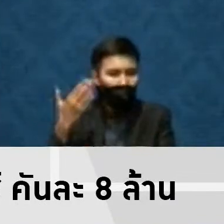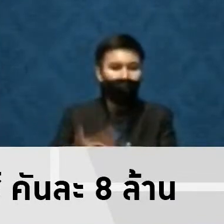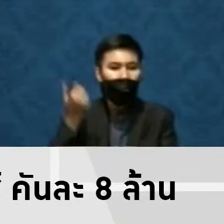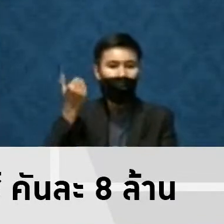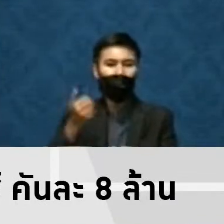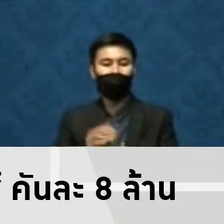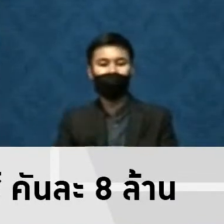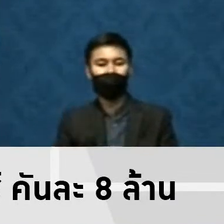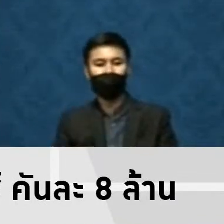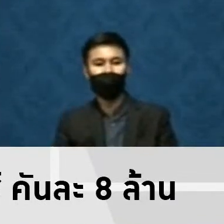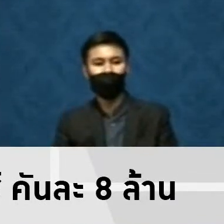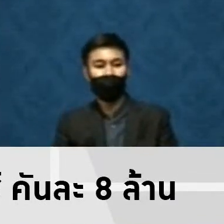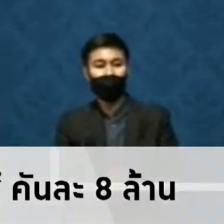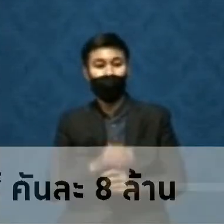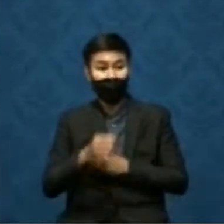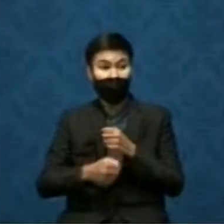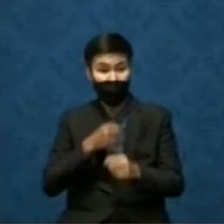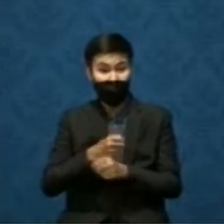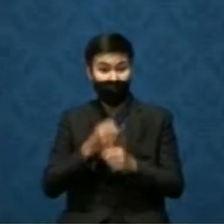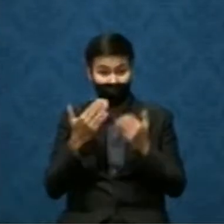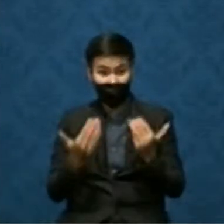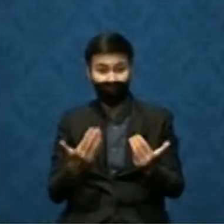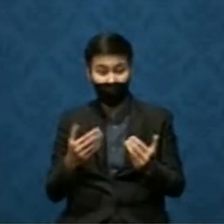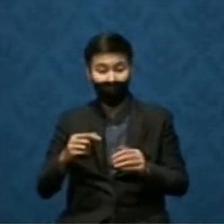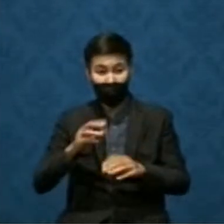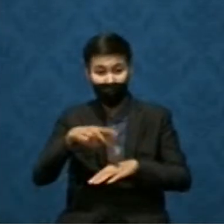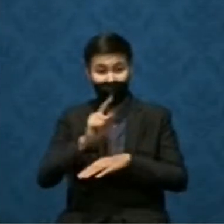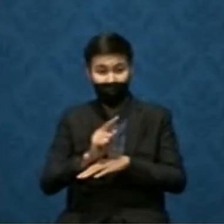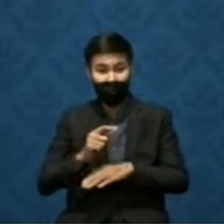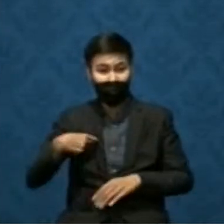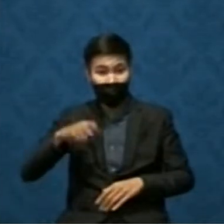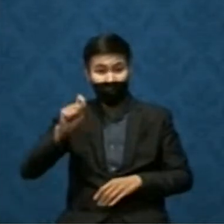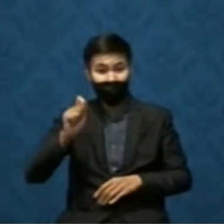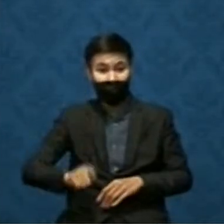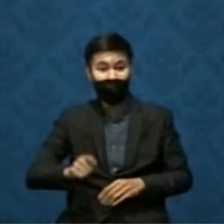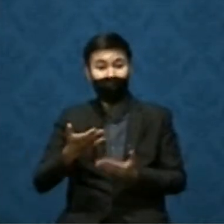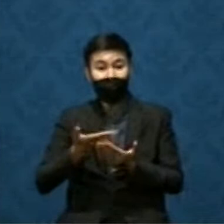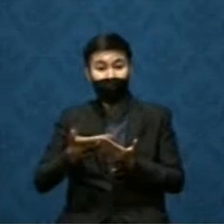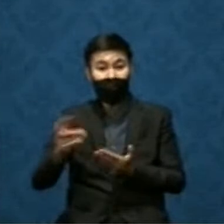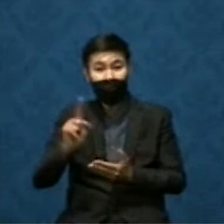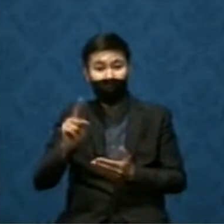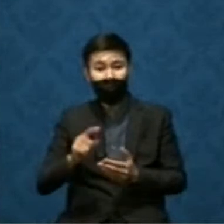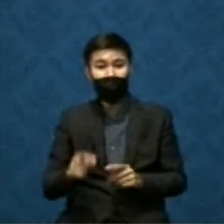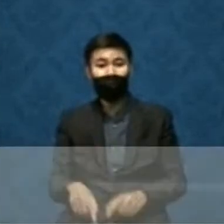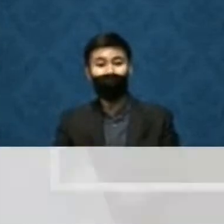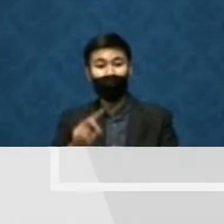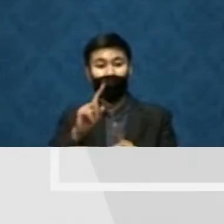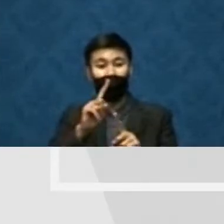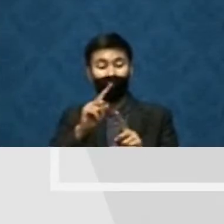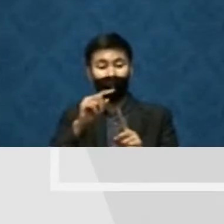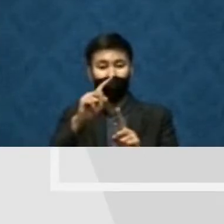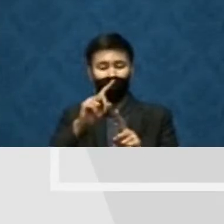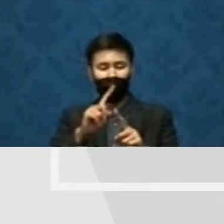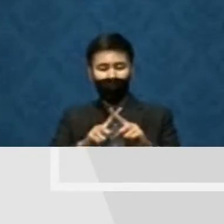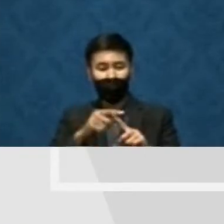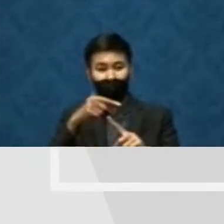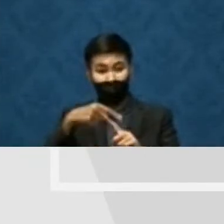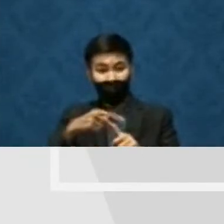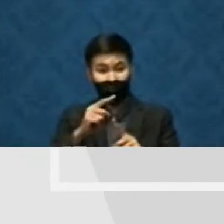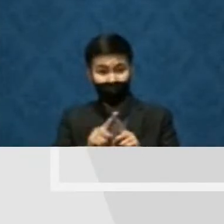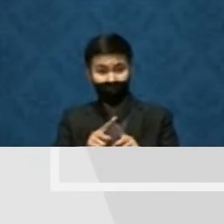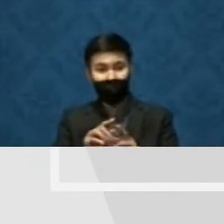ปีนี้ครับรับประทานสาระมนูญขอซื้อ Mercedes BenzS Classครับเป็น s560e